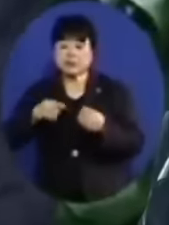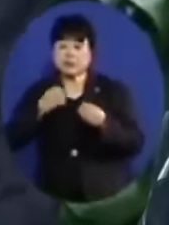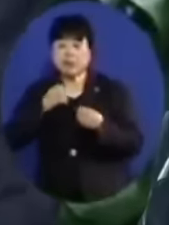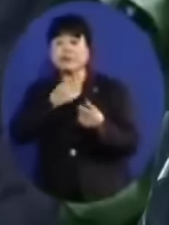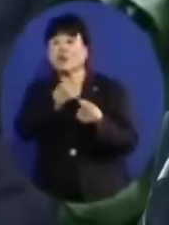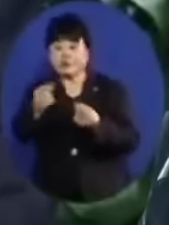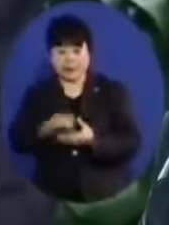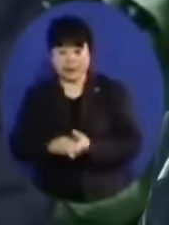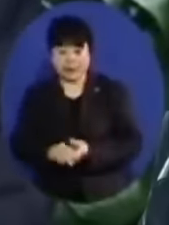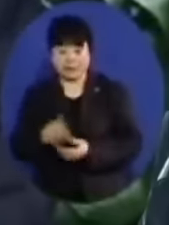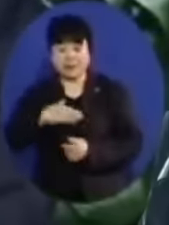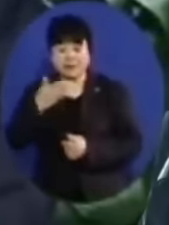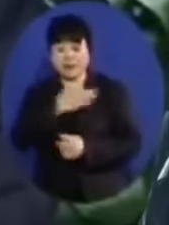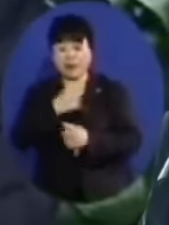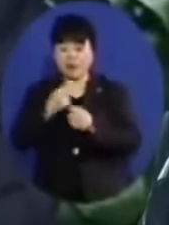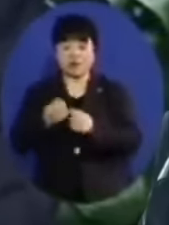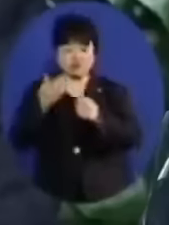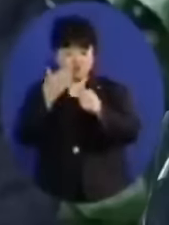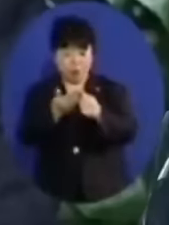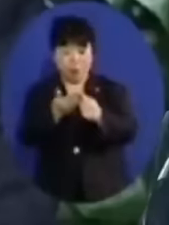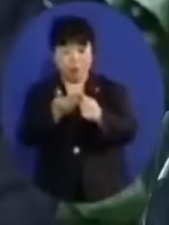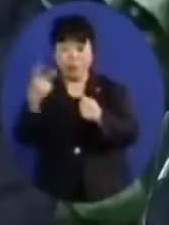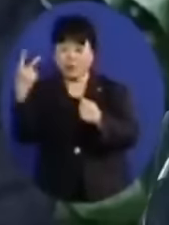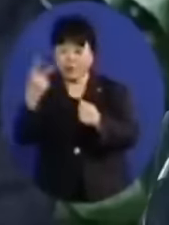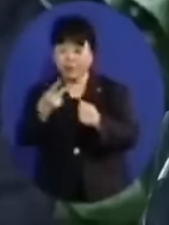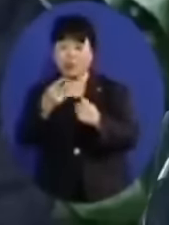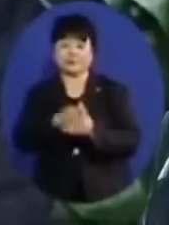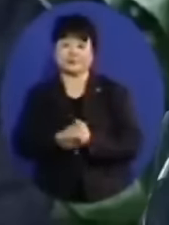내가 너에게 건강을 주고